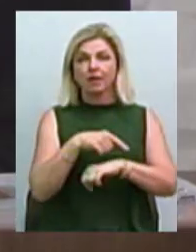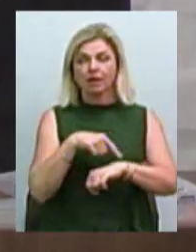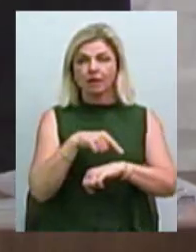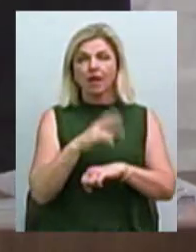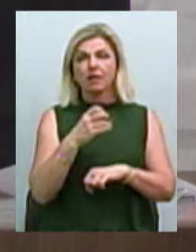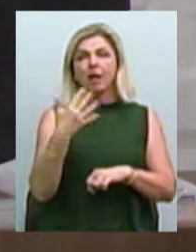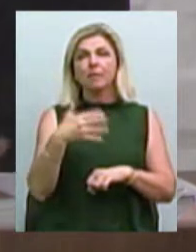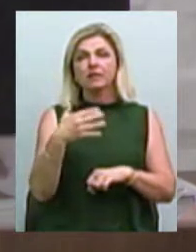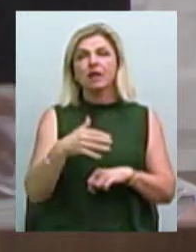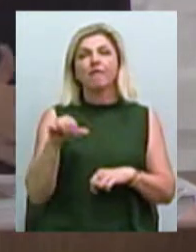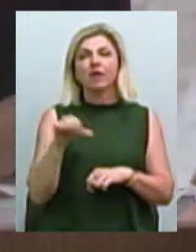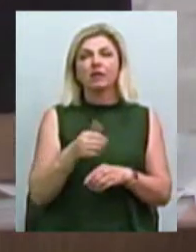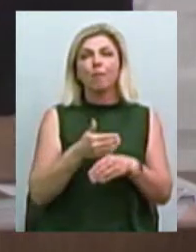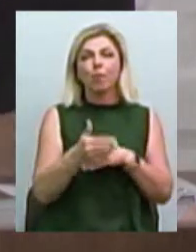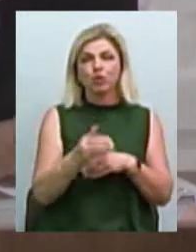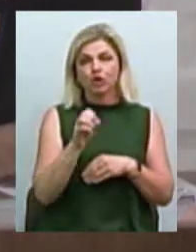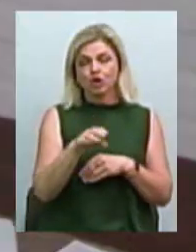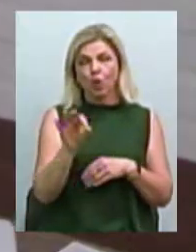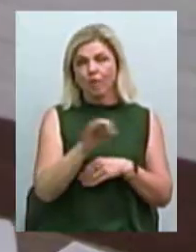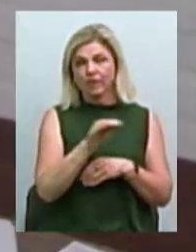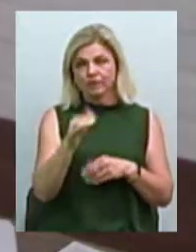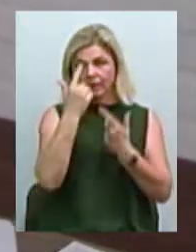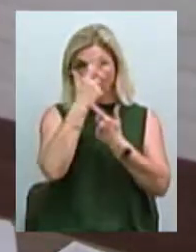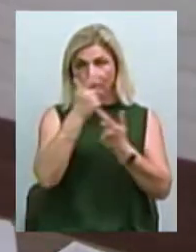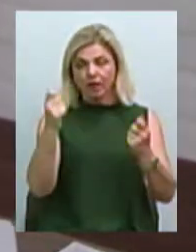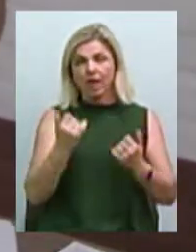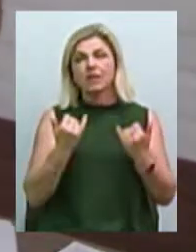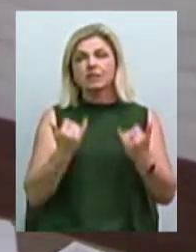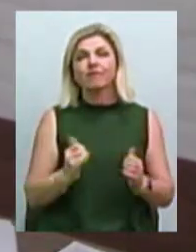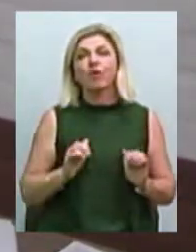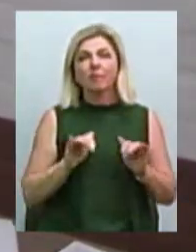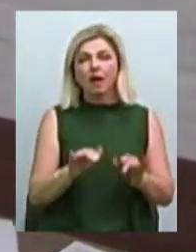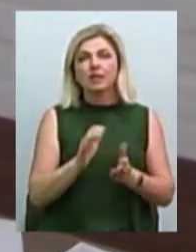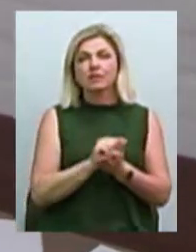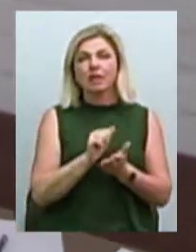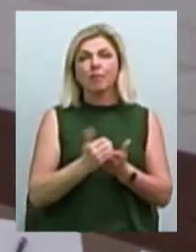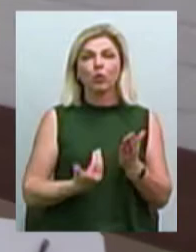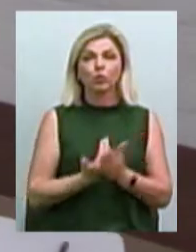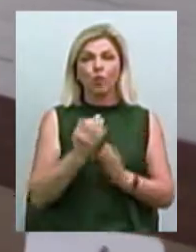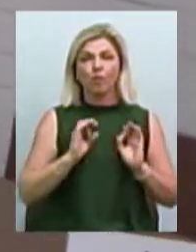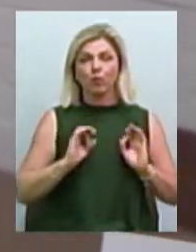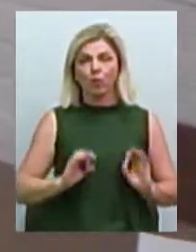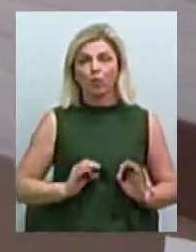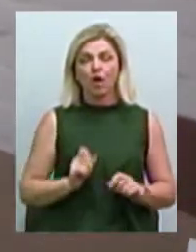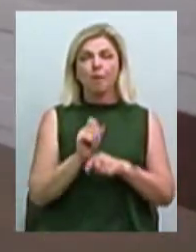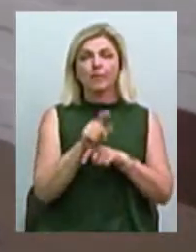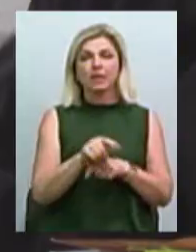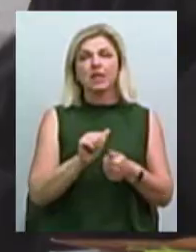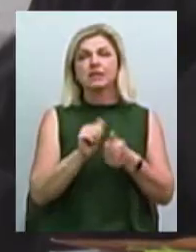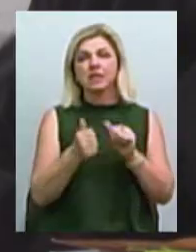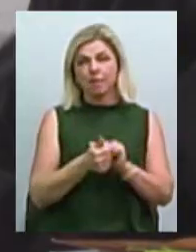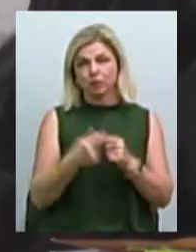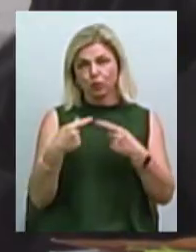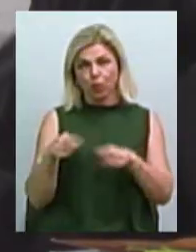50 хвилин пізніше офіційно визначеного часу. Відсьогодні справою займатиметься новий прокурор Геннадій Комбаров, якого призначили замість Юрія